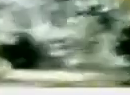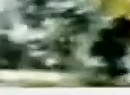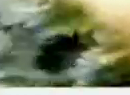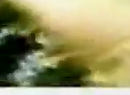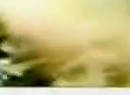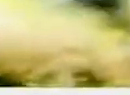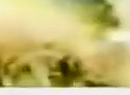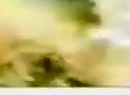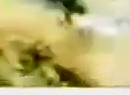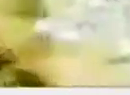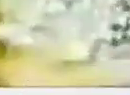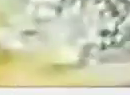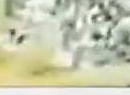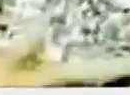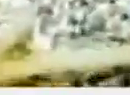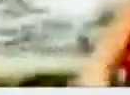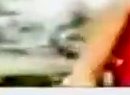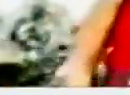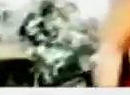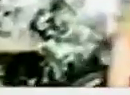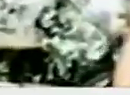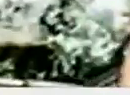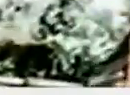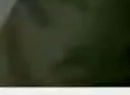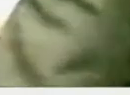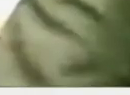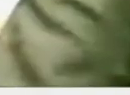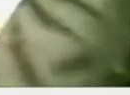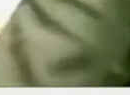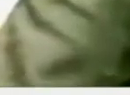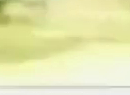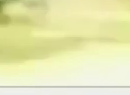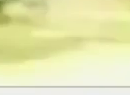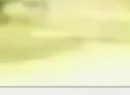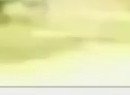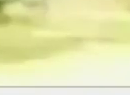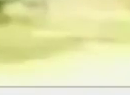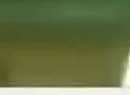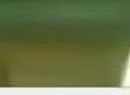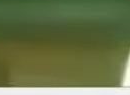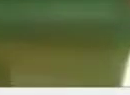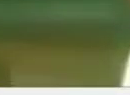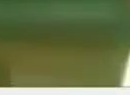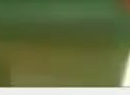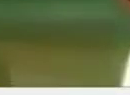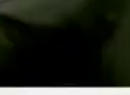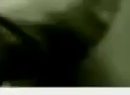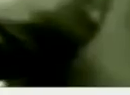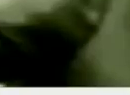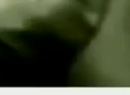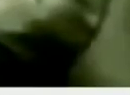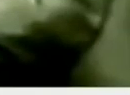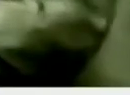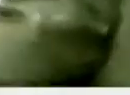urembo zikaendea kote, ukipita ni whispers. Kwa darasa la saba kipenzi Merimela ukaanza